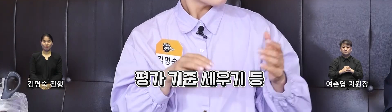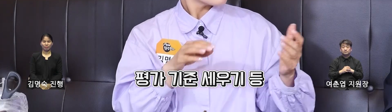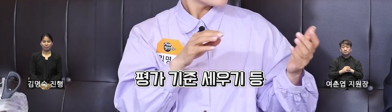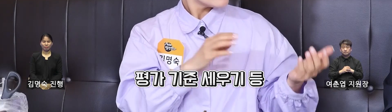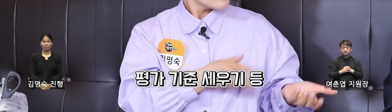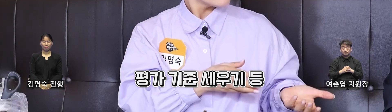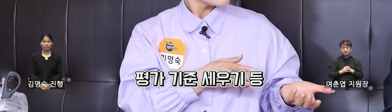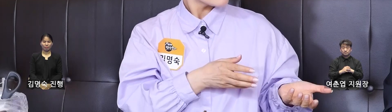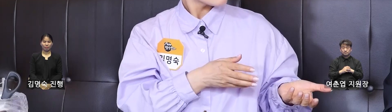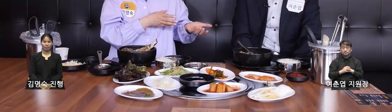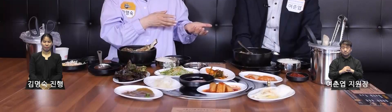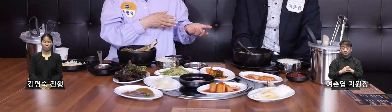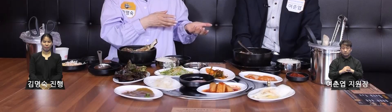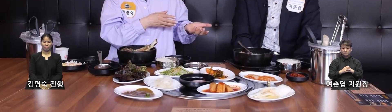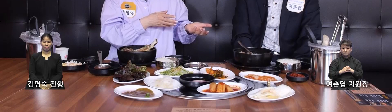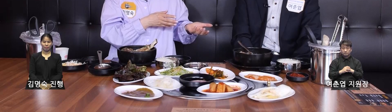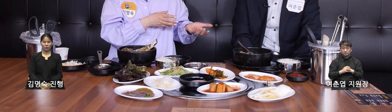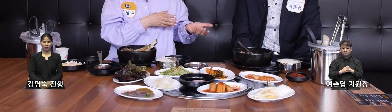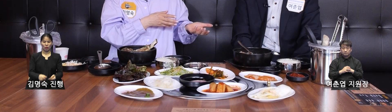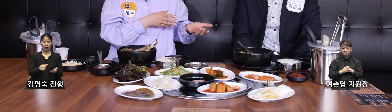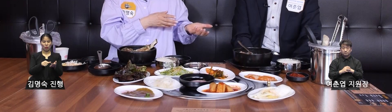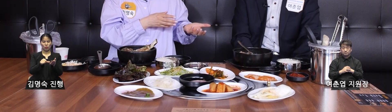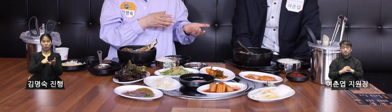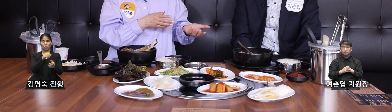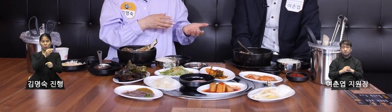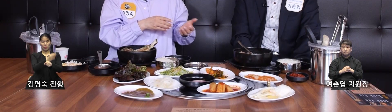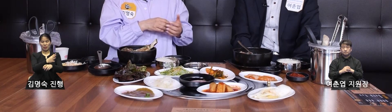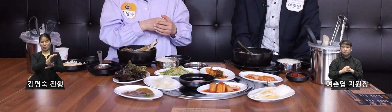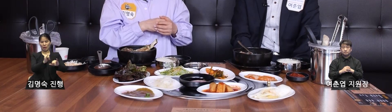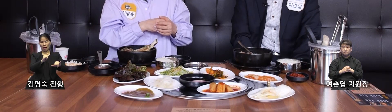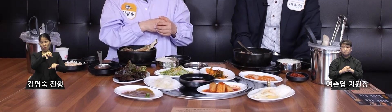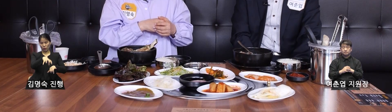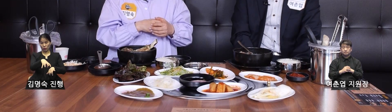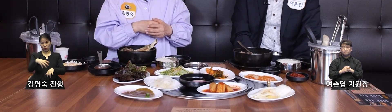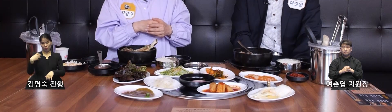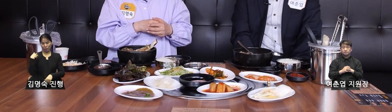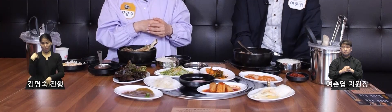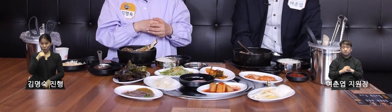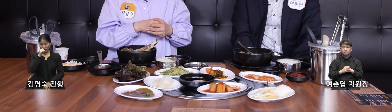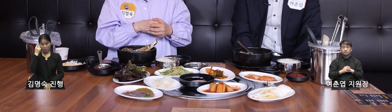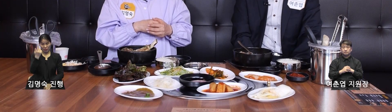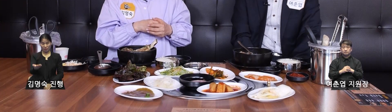것도 소비 자원에서 하시는 일인가요?